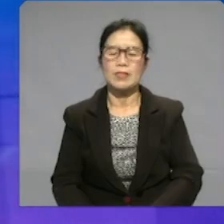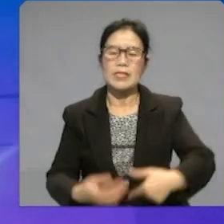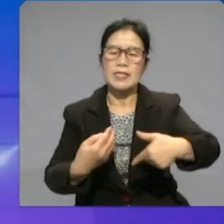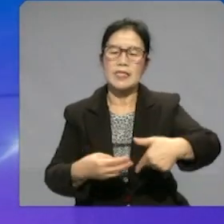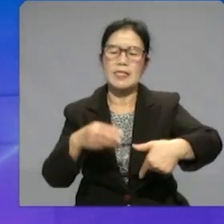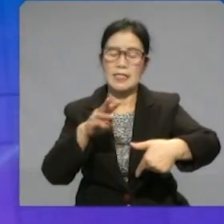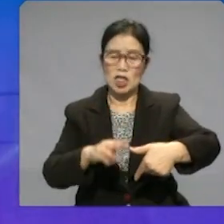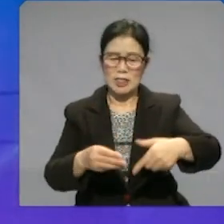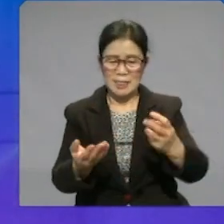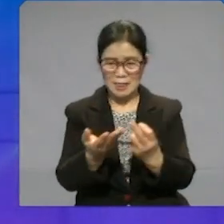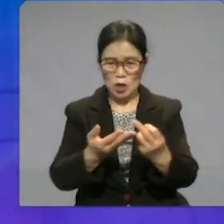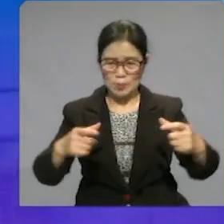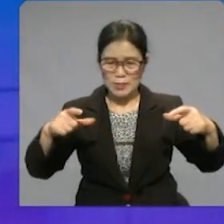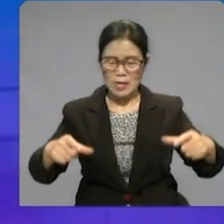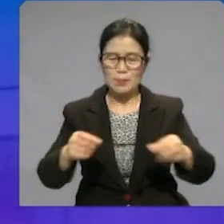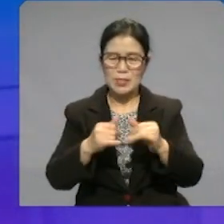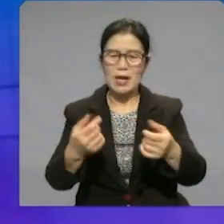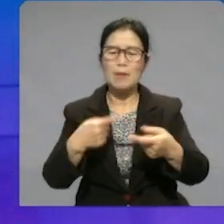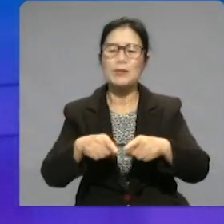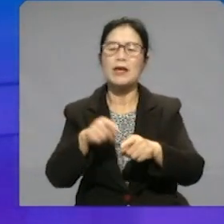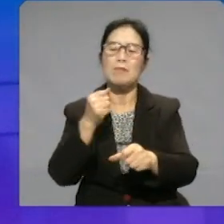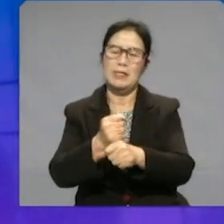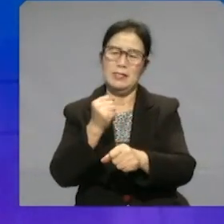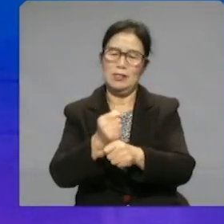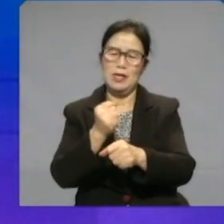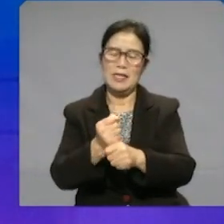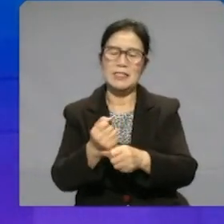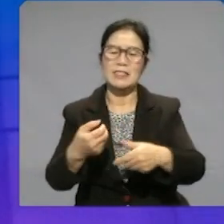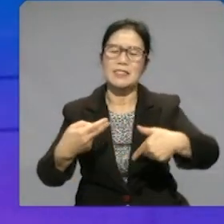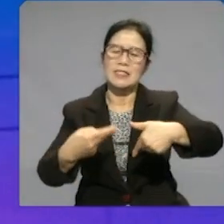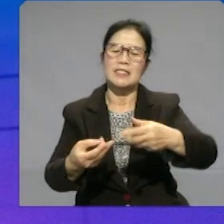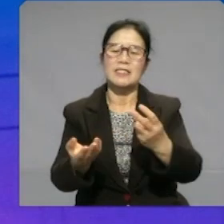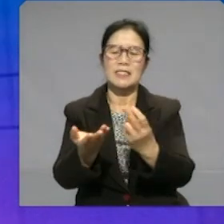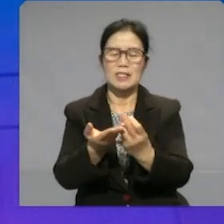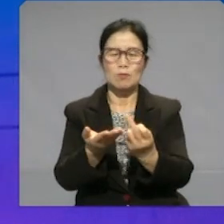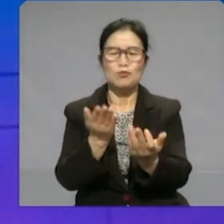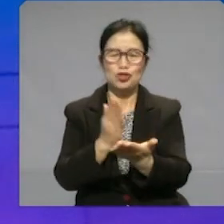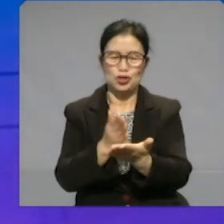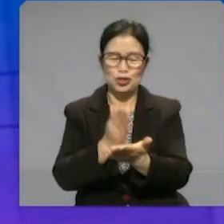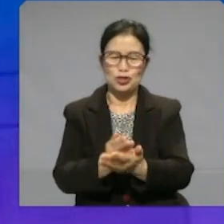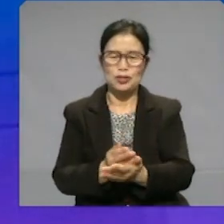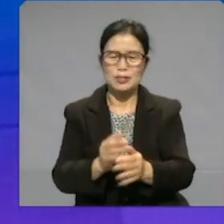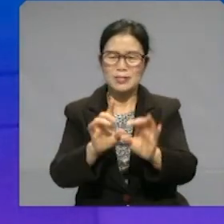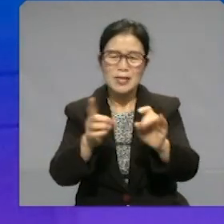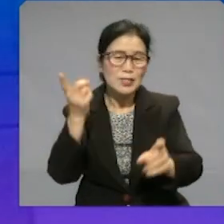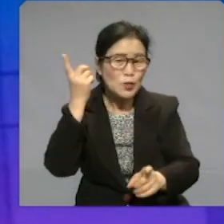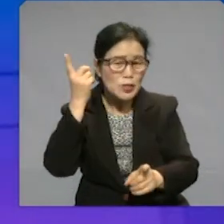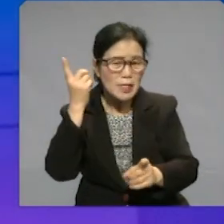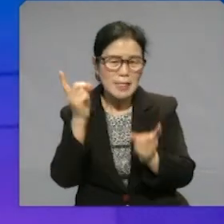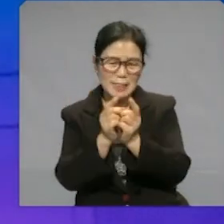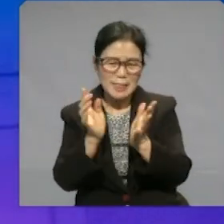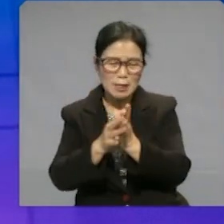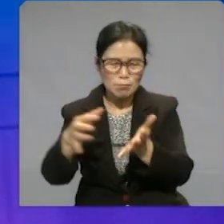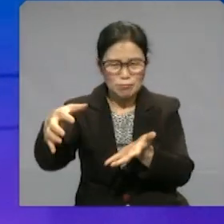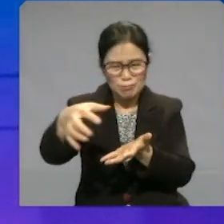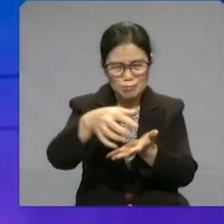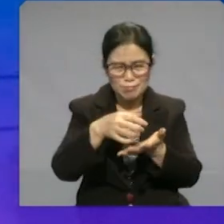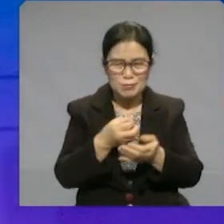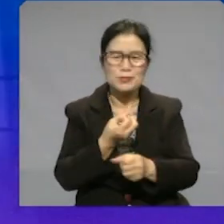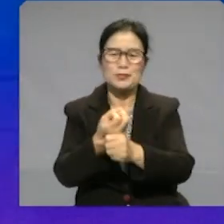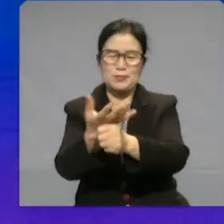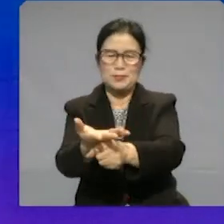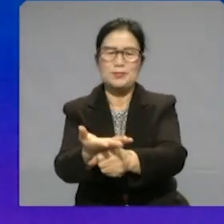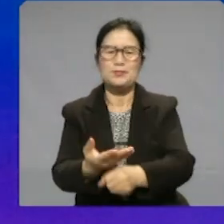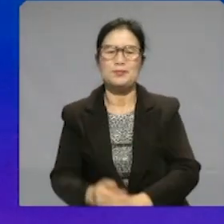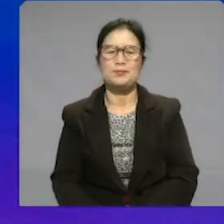인천 지역의 섬 주민들이 함께 만들어가는 인섬 뉴스 시간입니다. 각 섬의 통신원들이 직접 취재한 생생한 목소리 전달해 드리고